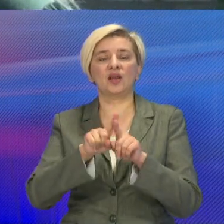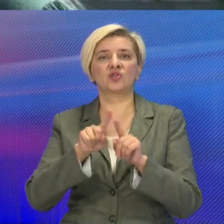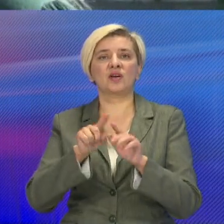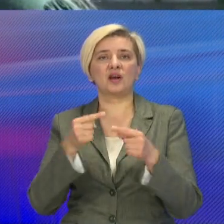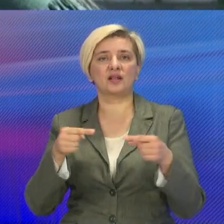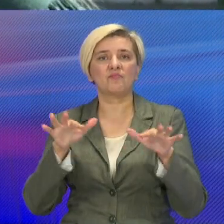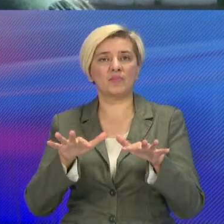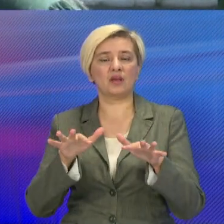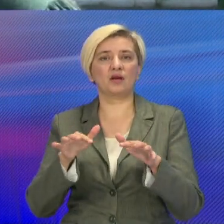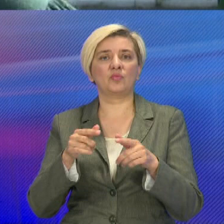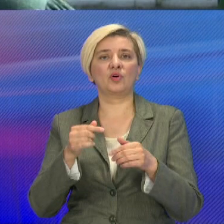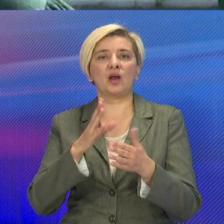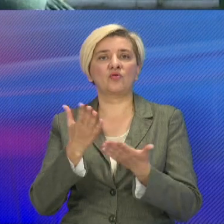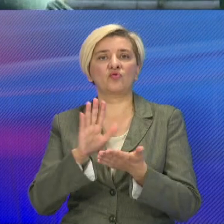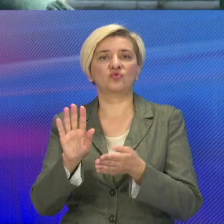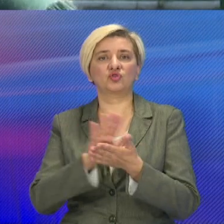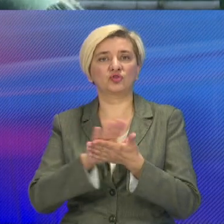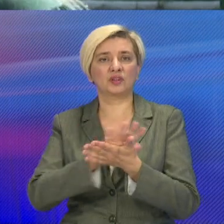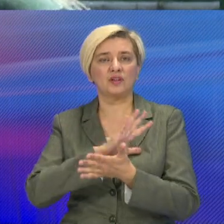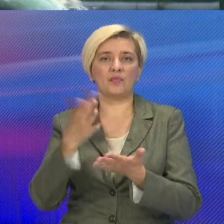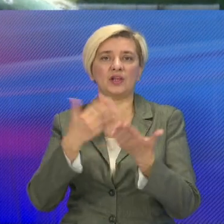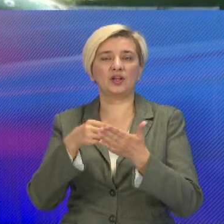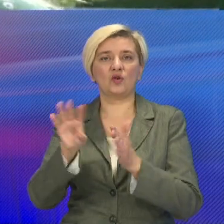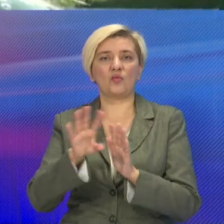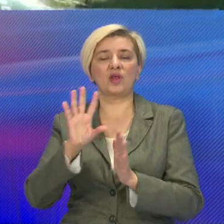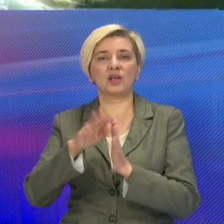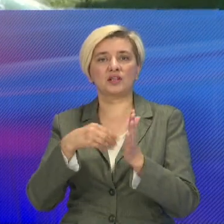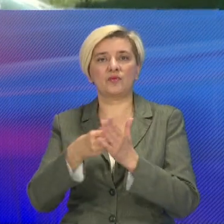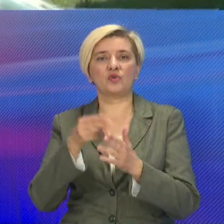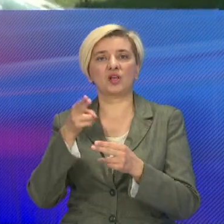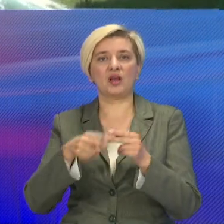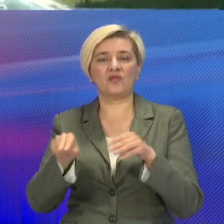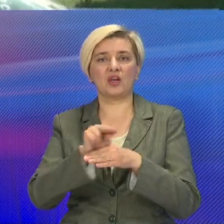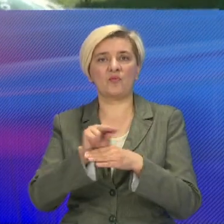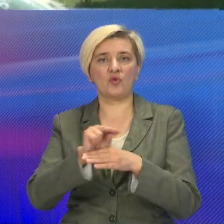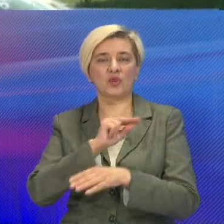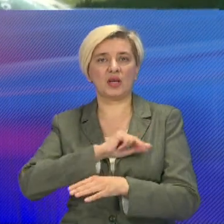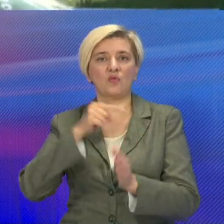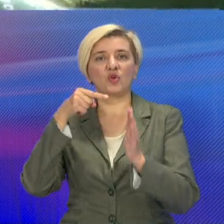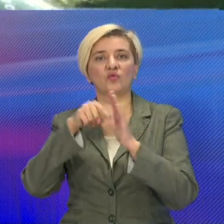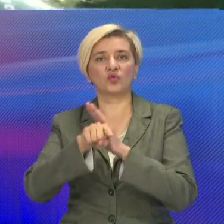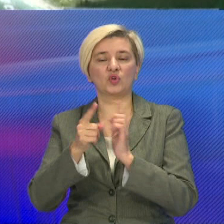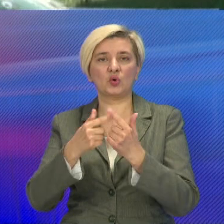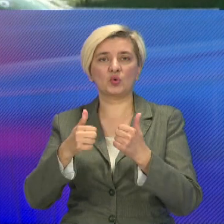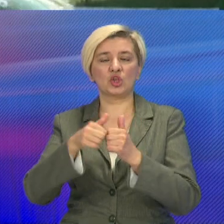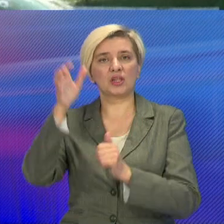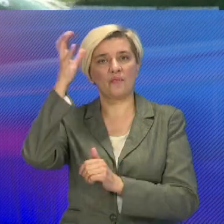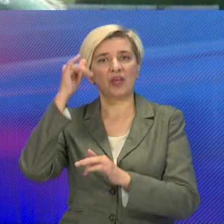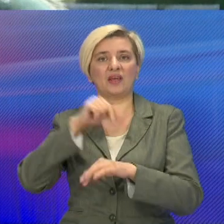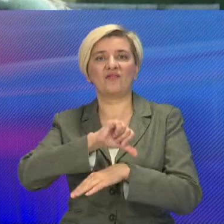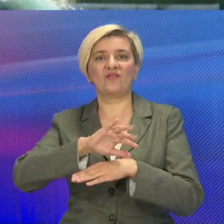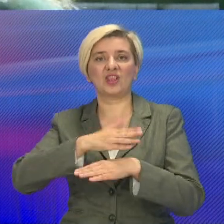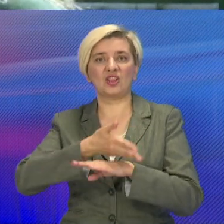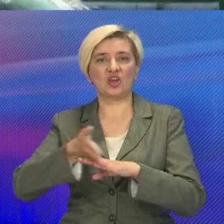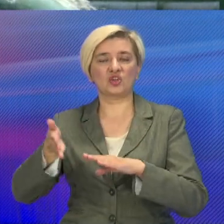вообще. До сих пор заканчиваются ремонтные работы как внутри учреждения образования, так и внешне. Это и